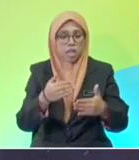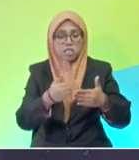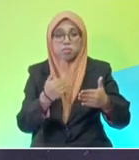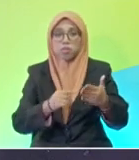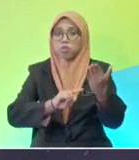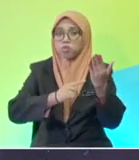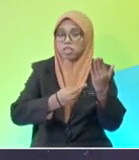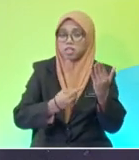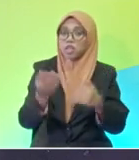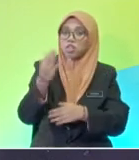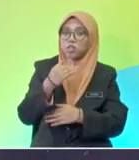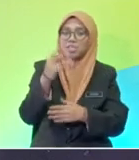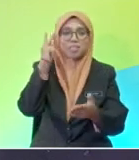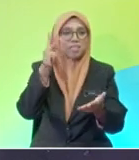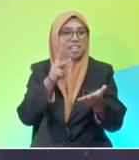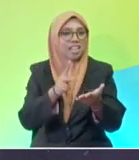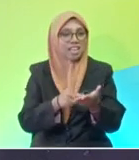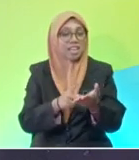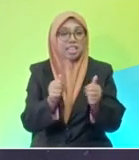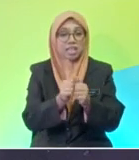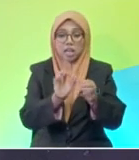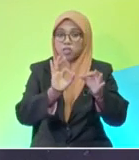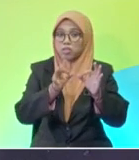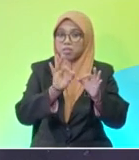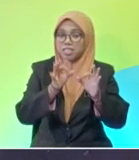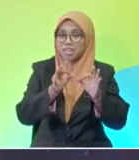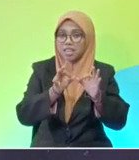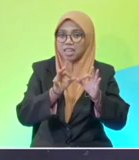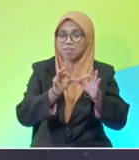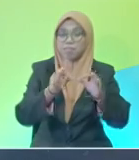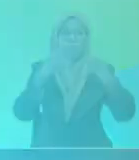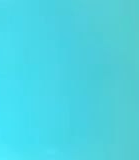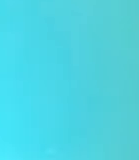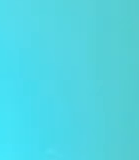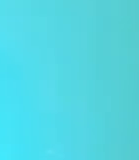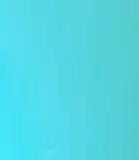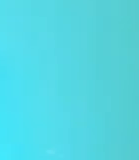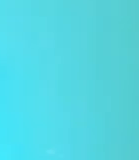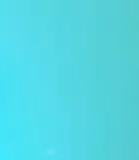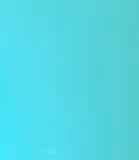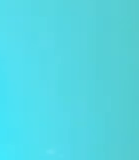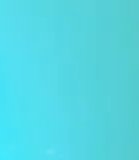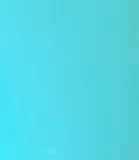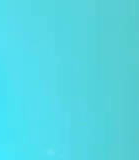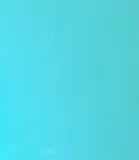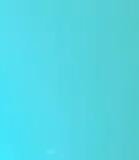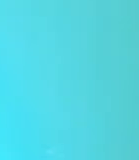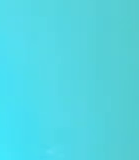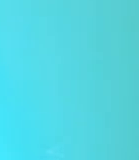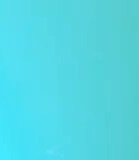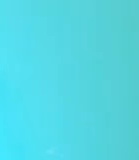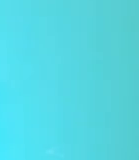kita berkenalan juga dengan juru bahasa isyarat kita yaitu cikgunur Atika Aa gini dari